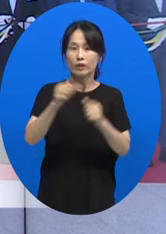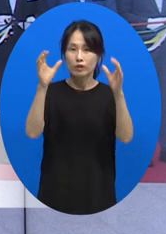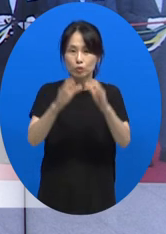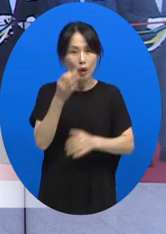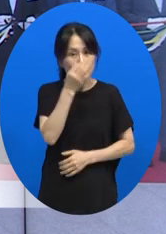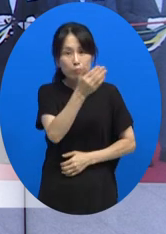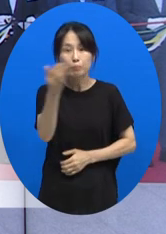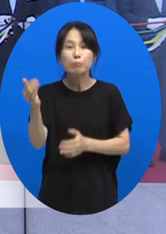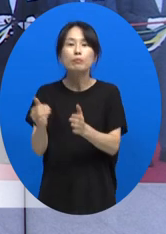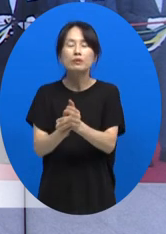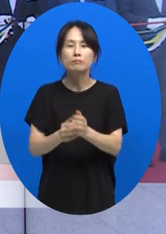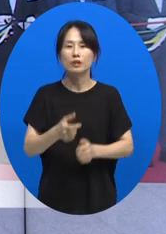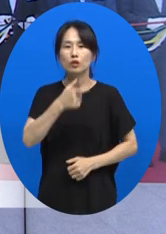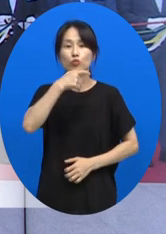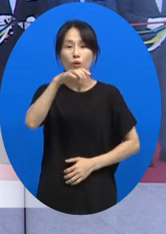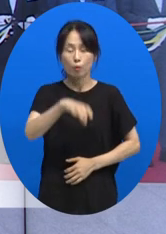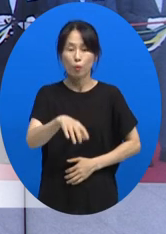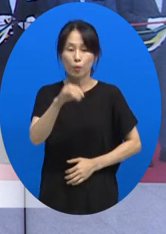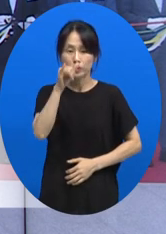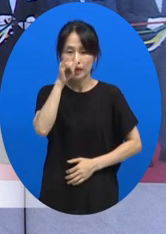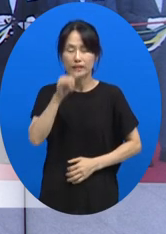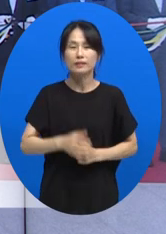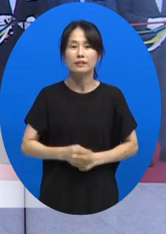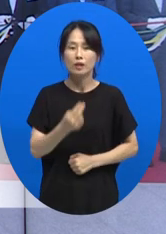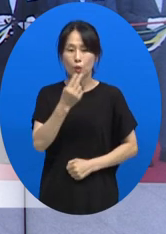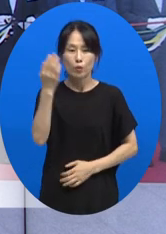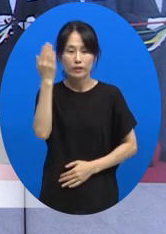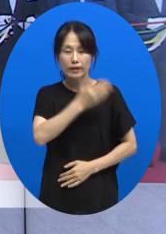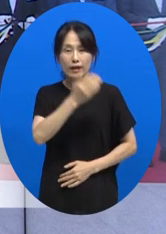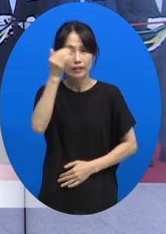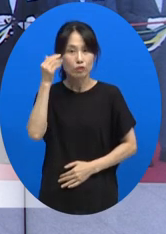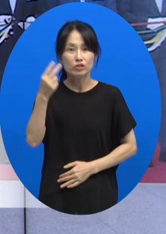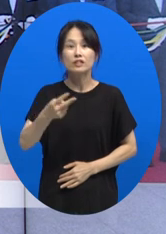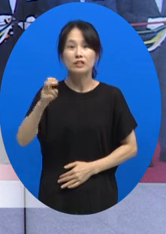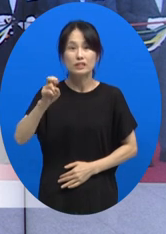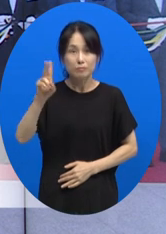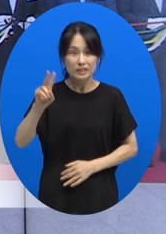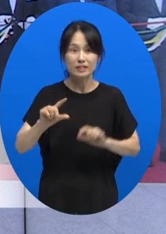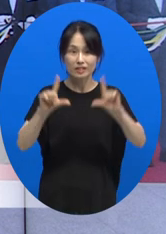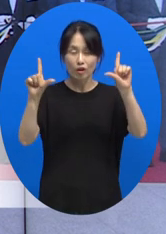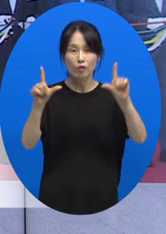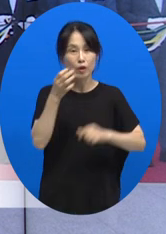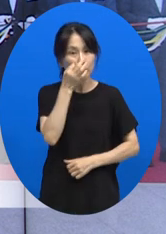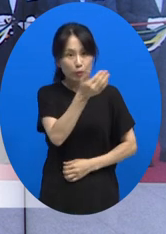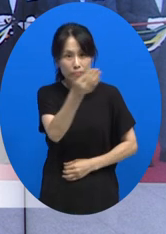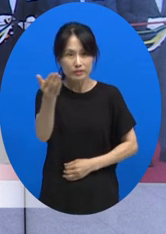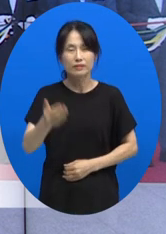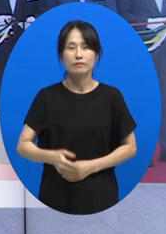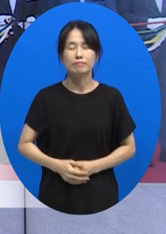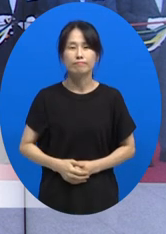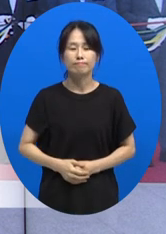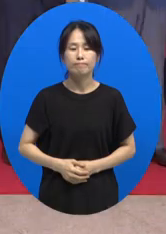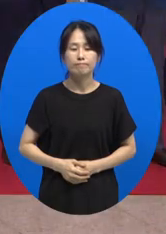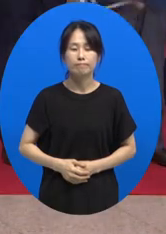열었습니다. 수원 컨벤션 센터에서 개최된 에코페어 코리아 2022에 이슬비 기자가 다녀왔습니다.